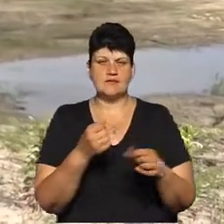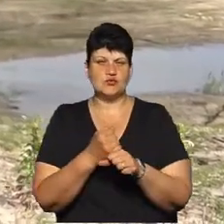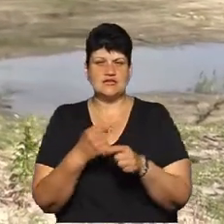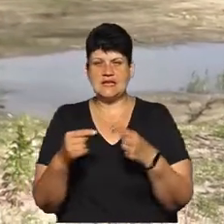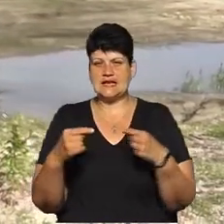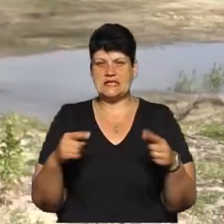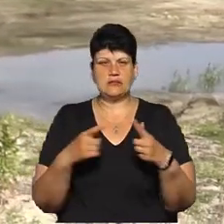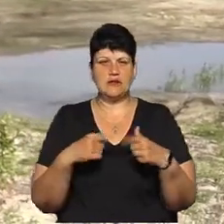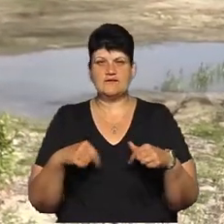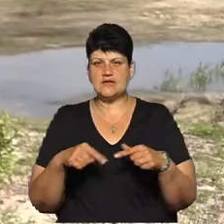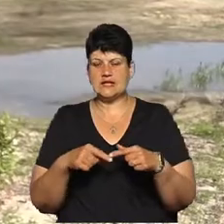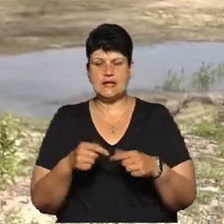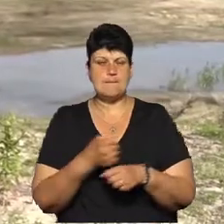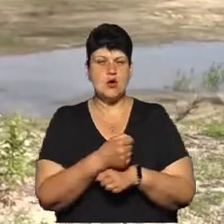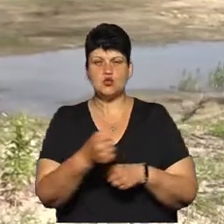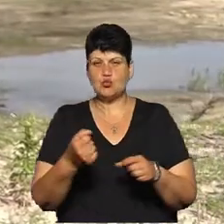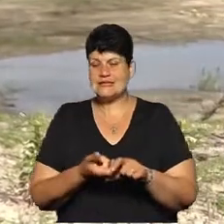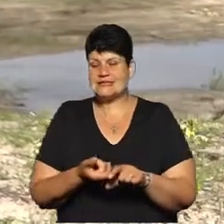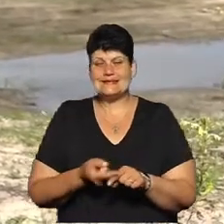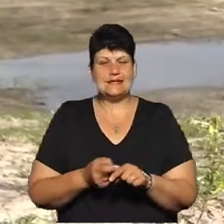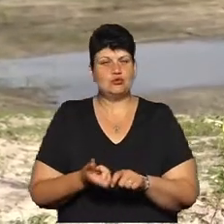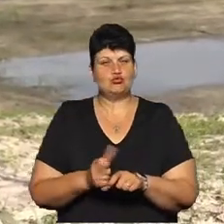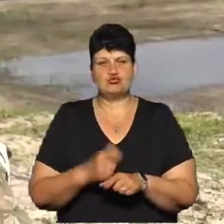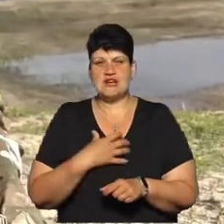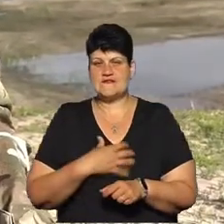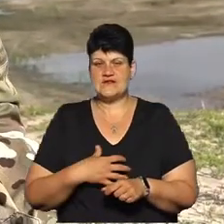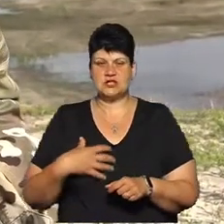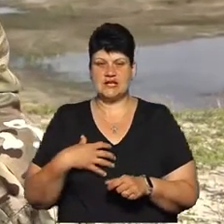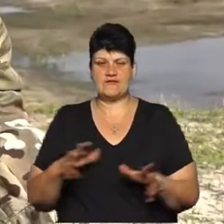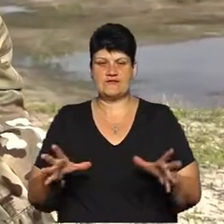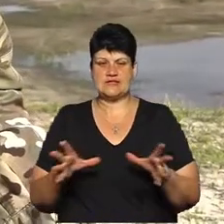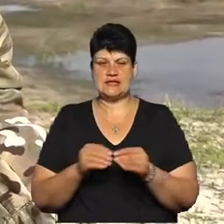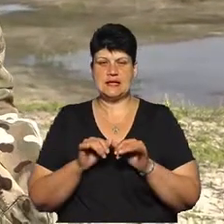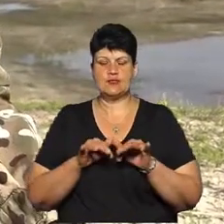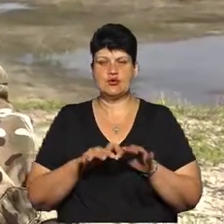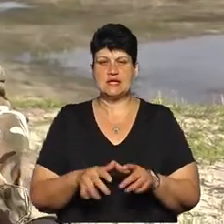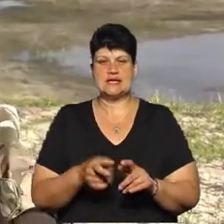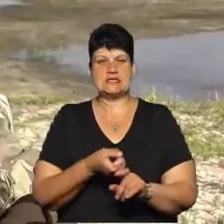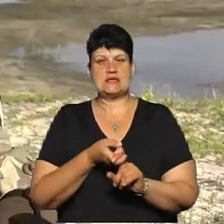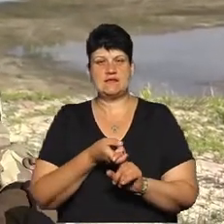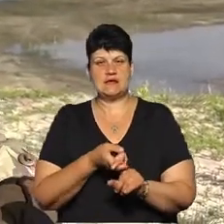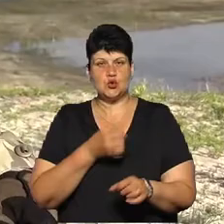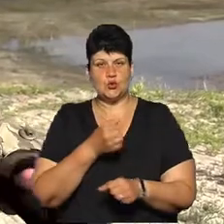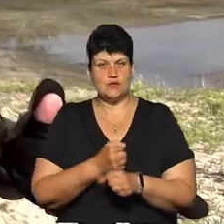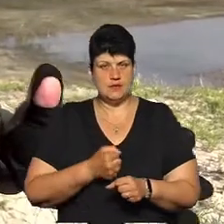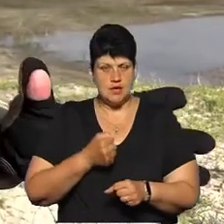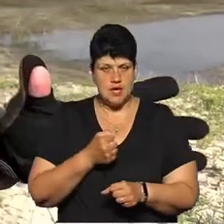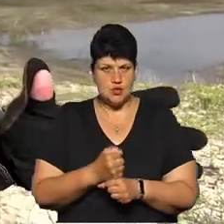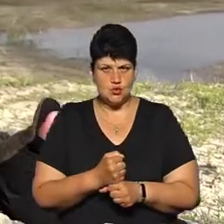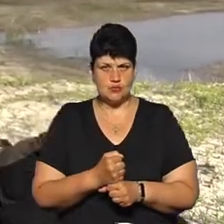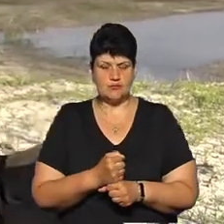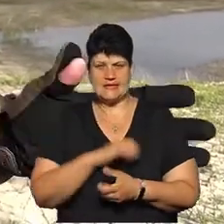озброєння, що дуже важливо, взаємодія, зв'язок відпрацьовуємо і